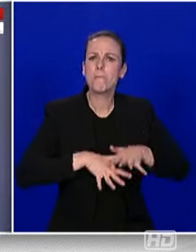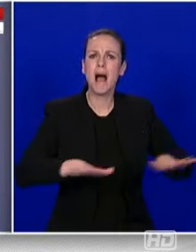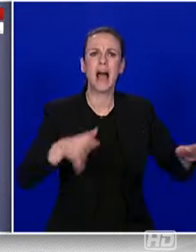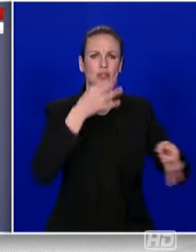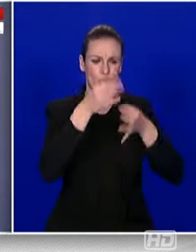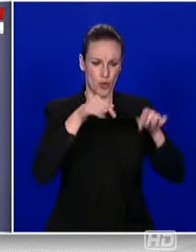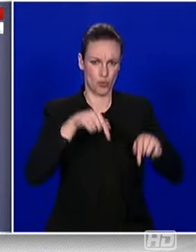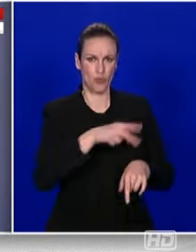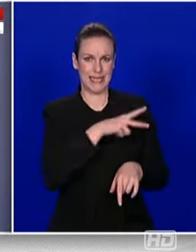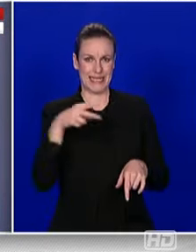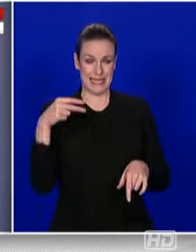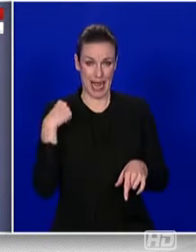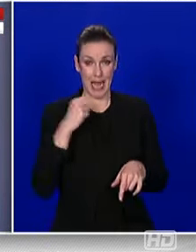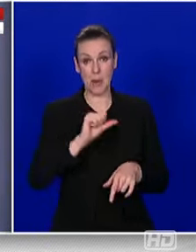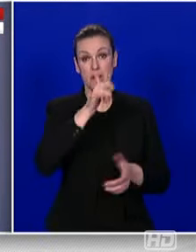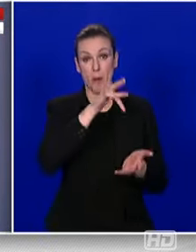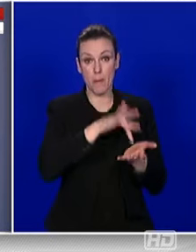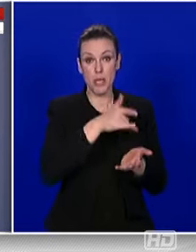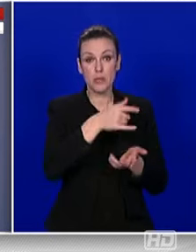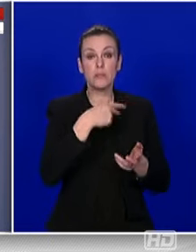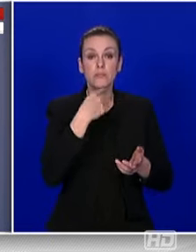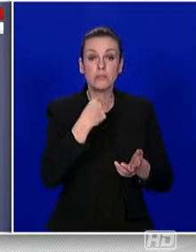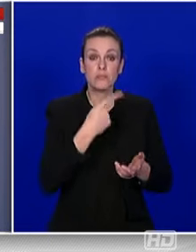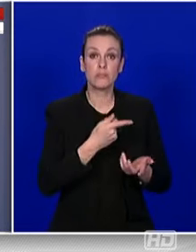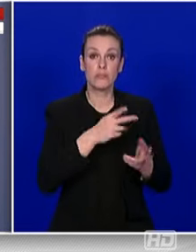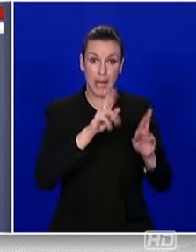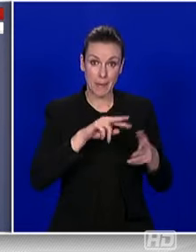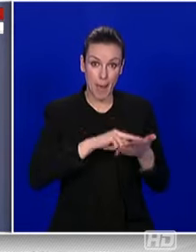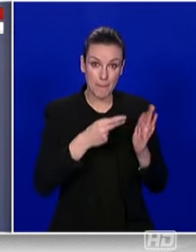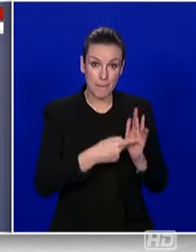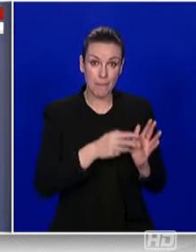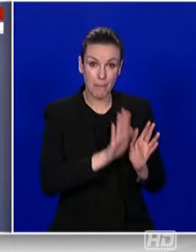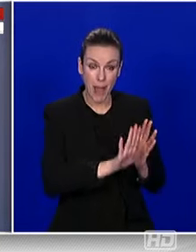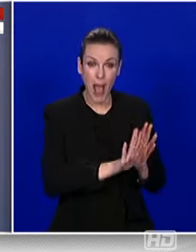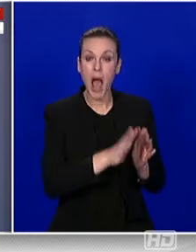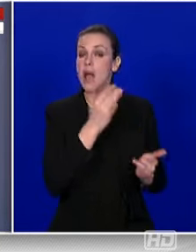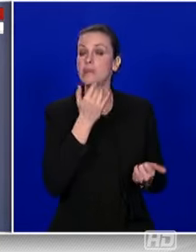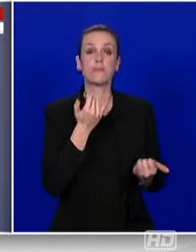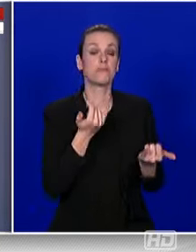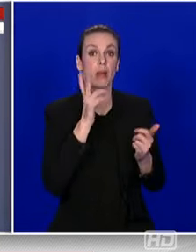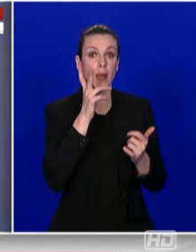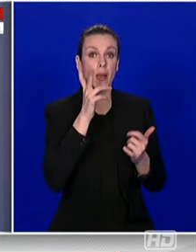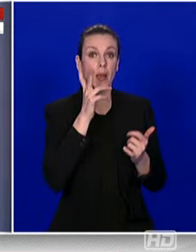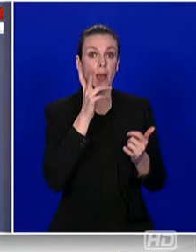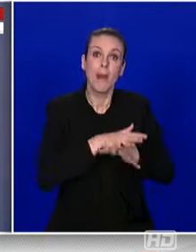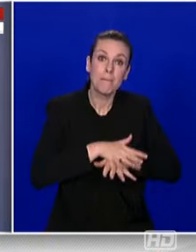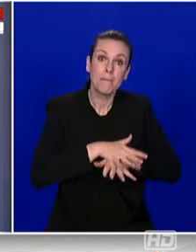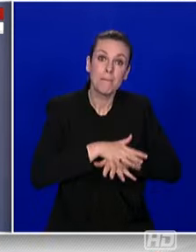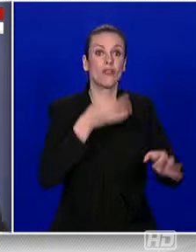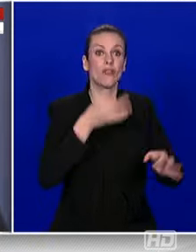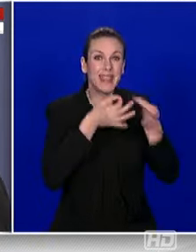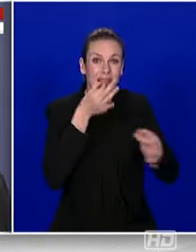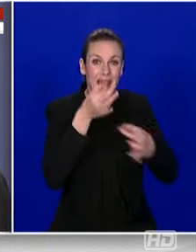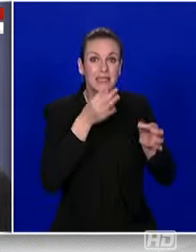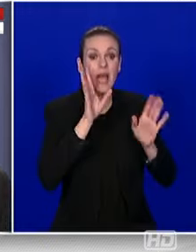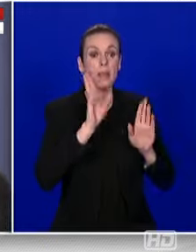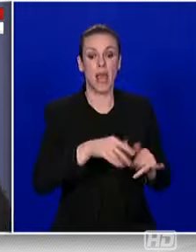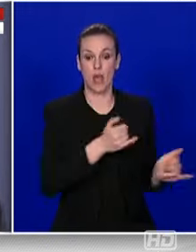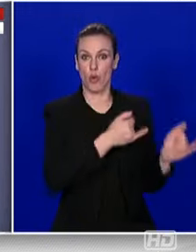gradu Zagrebu, pa ako nam možete kazati, postoji li takav plan da se testira masovno, dakle veliki, veći broj nego do